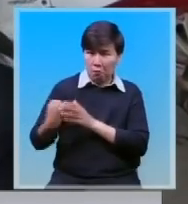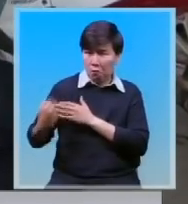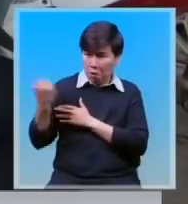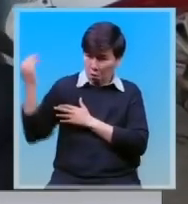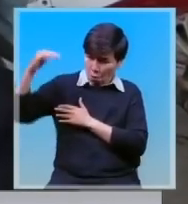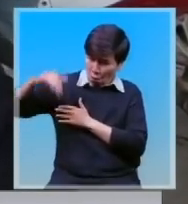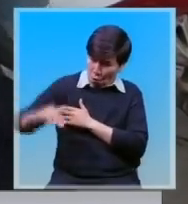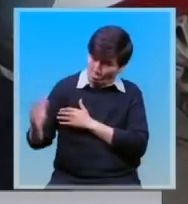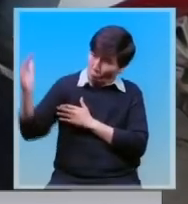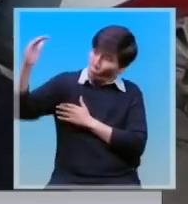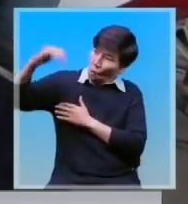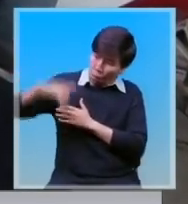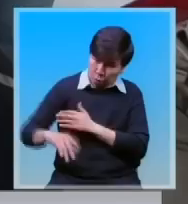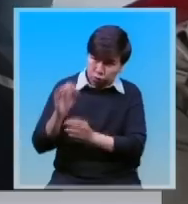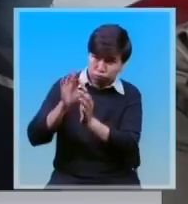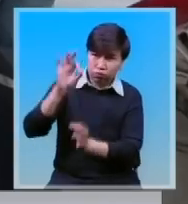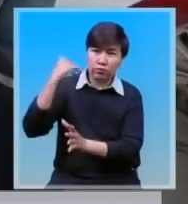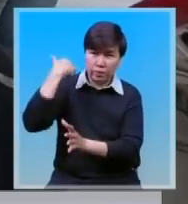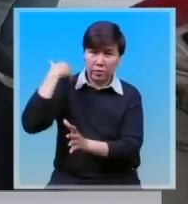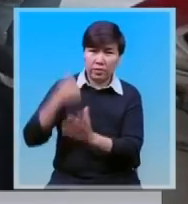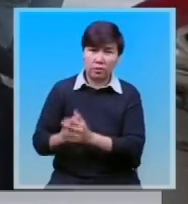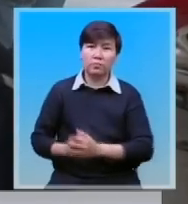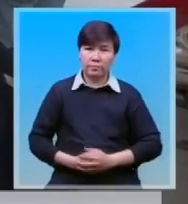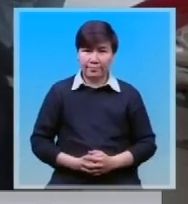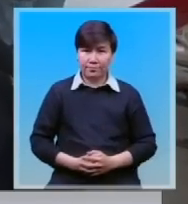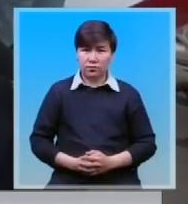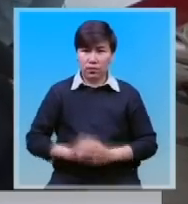งกว่าเดิมความสูงของคลื่นก็อาจจะ